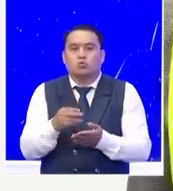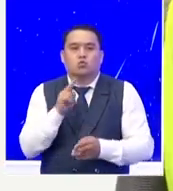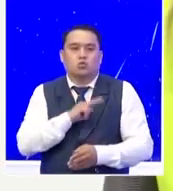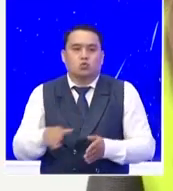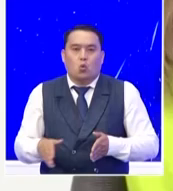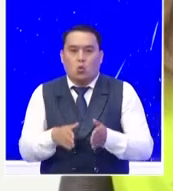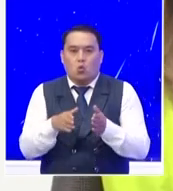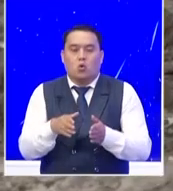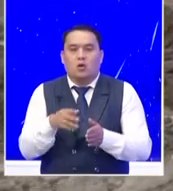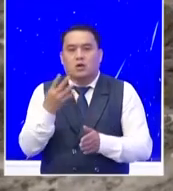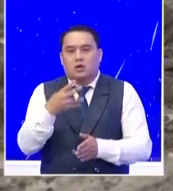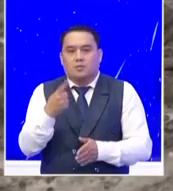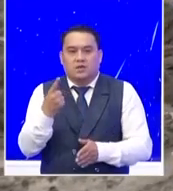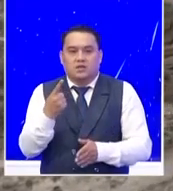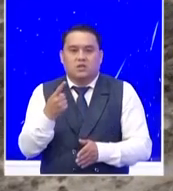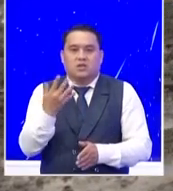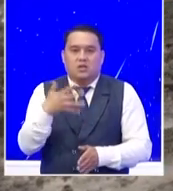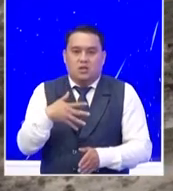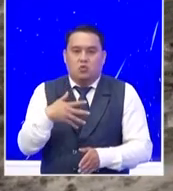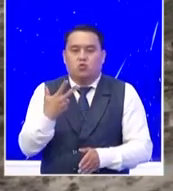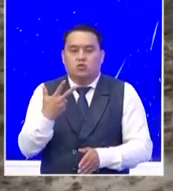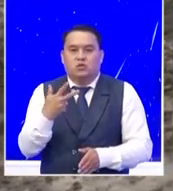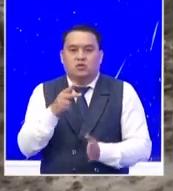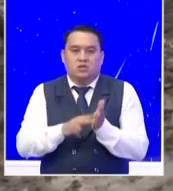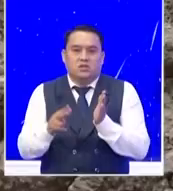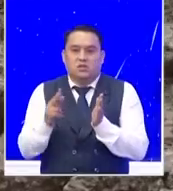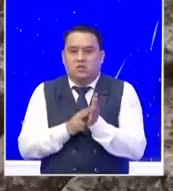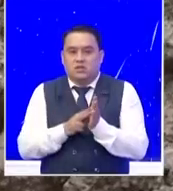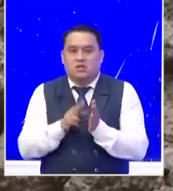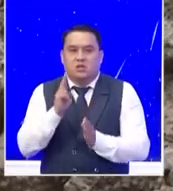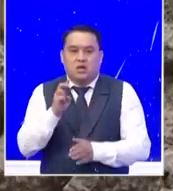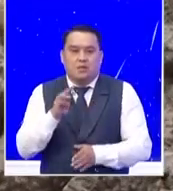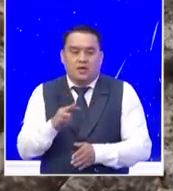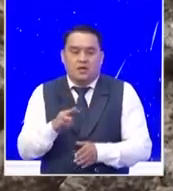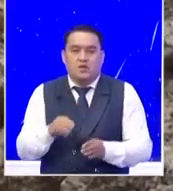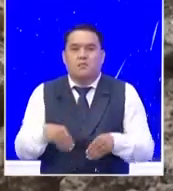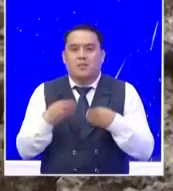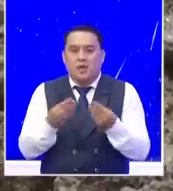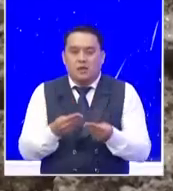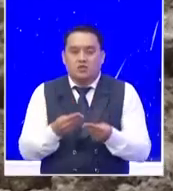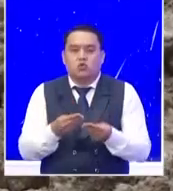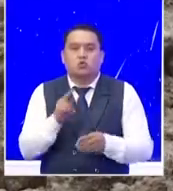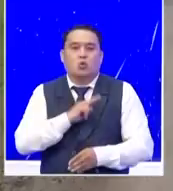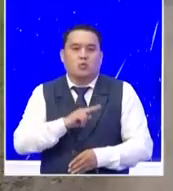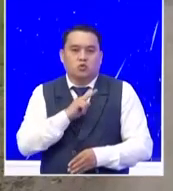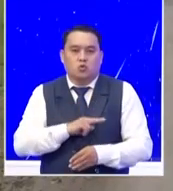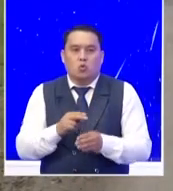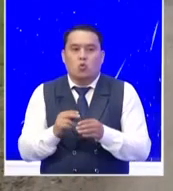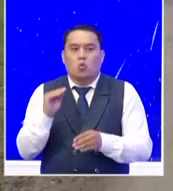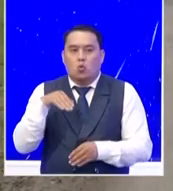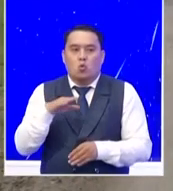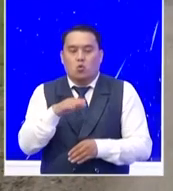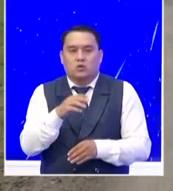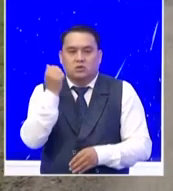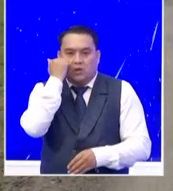жолдың 0-41 және 53-88 шақырымдары тиесілі. Құзырлы мекеме жуырда ойлы үшін құры көп